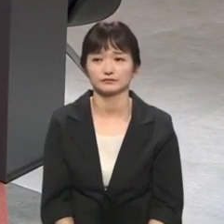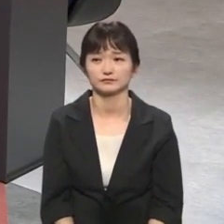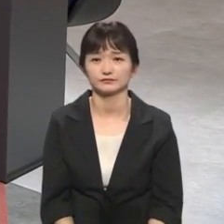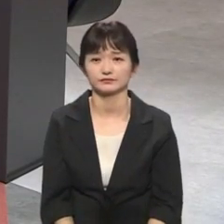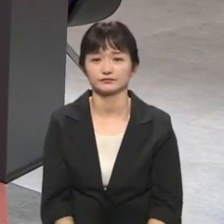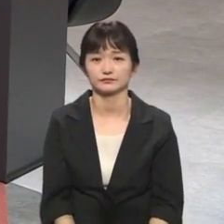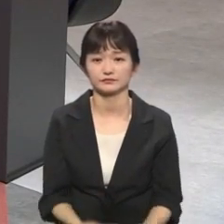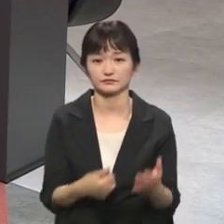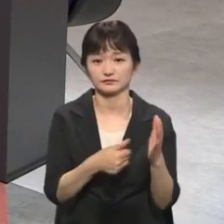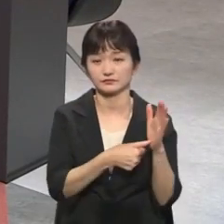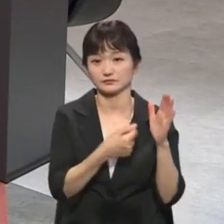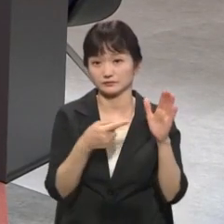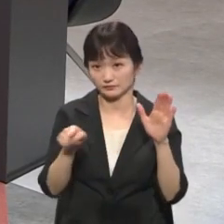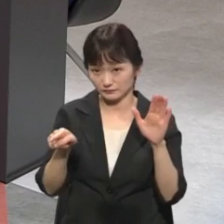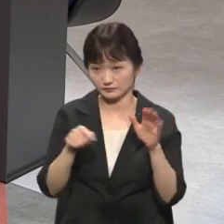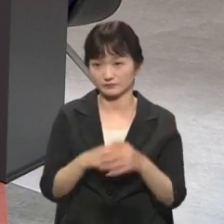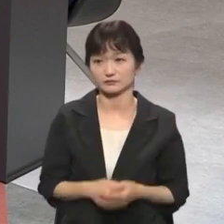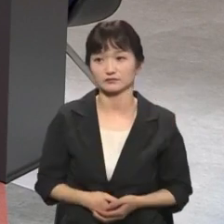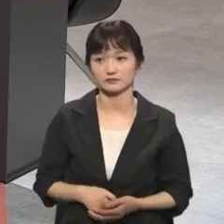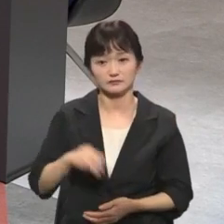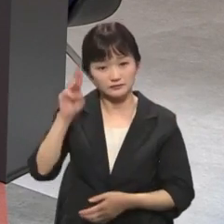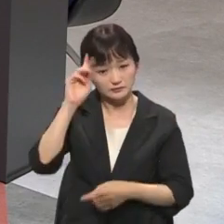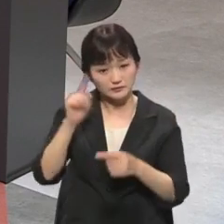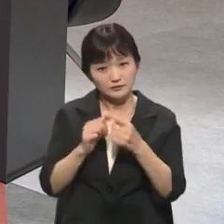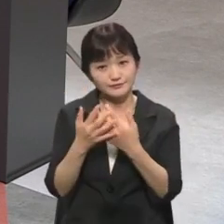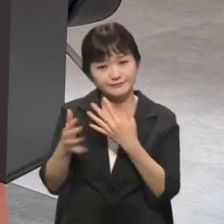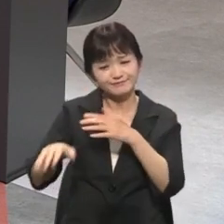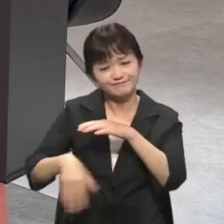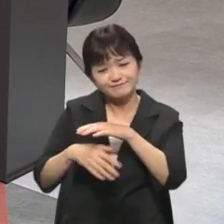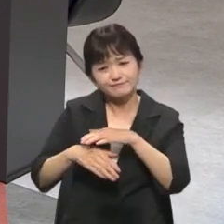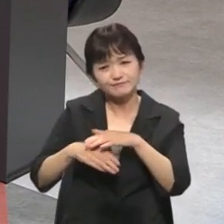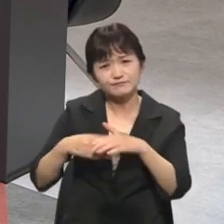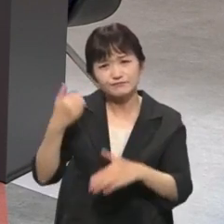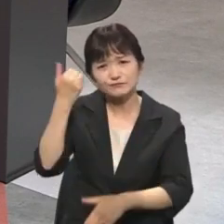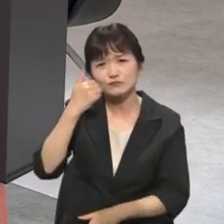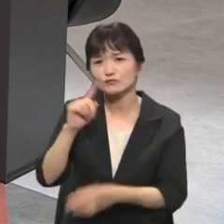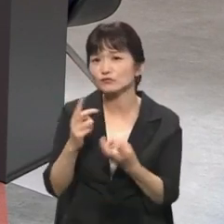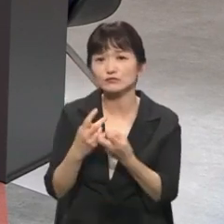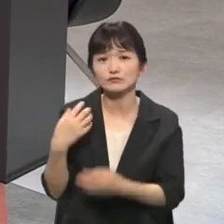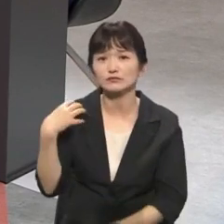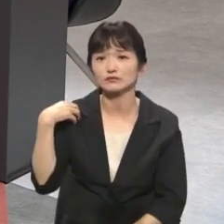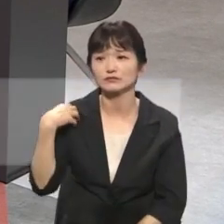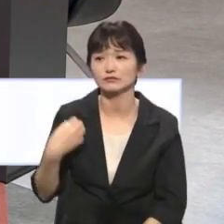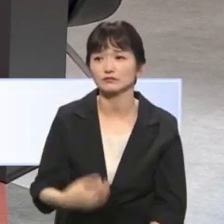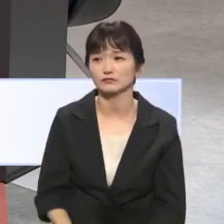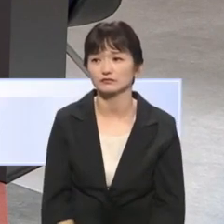단도직입적으로 부실 짐벌이 앞으로 누가 어떻게 책임을 져야 됩니까